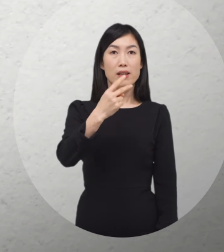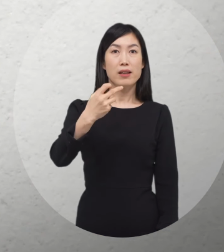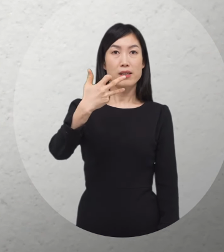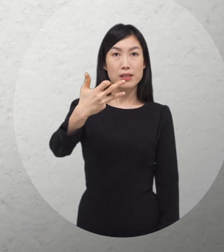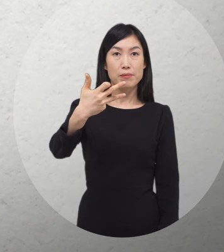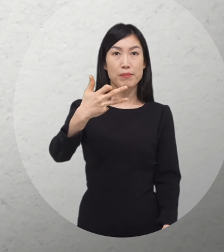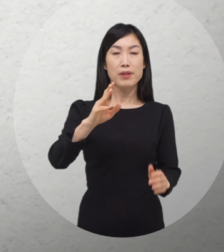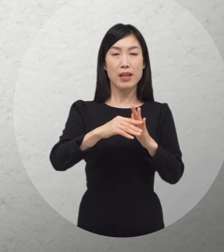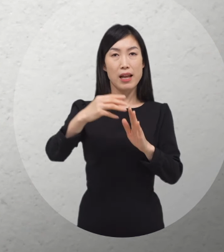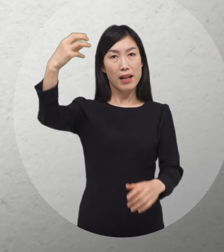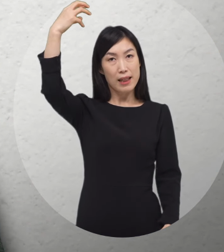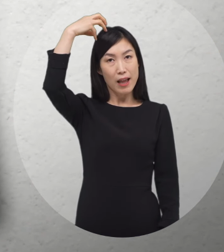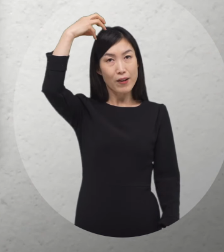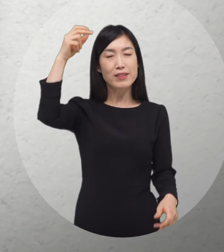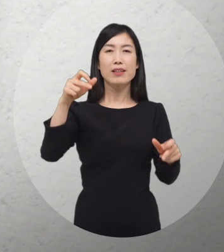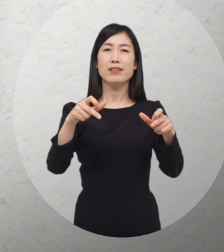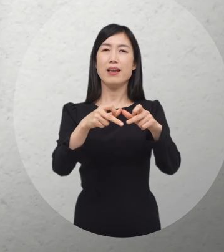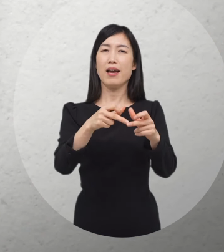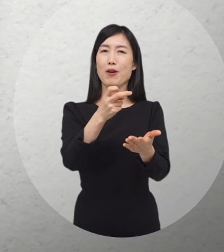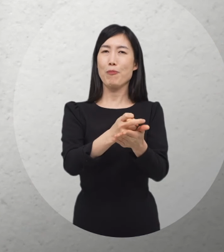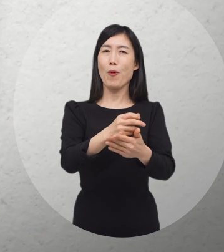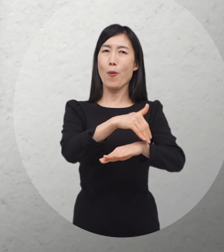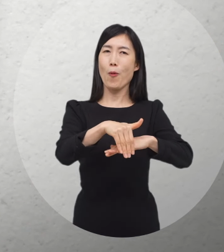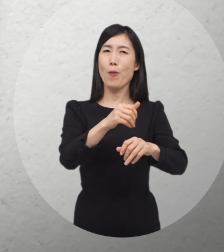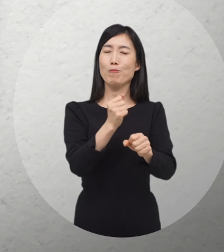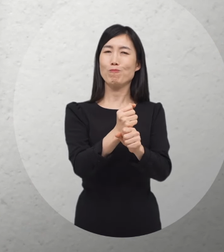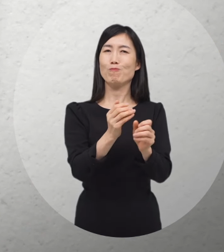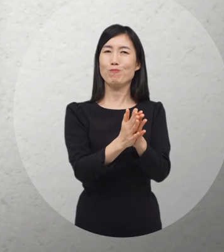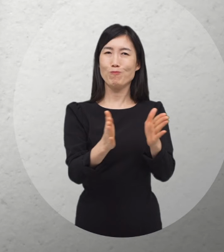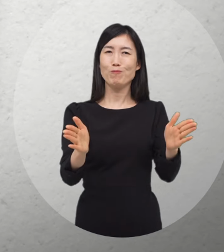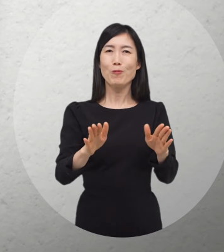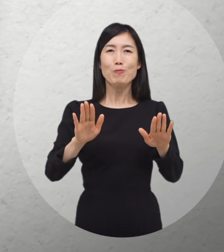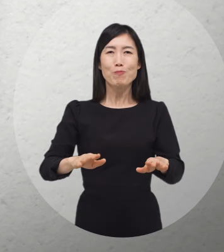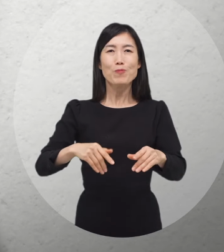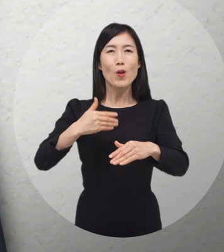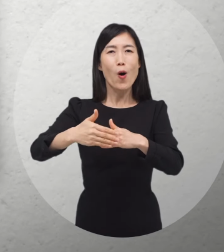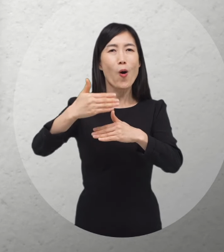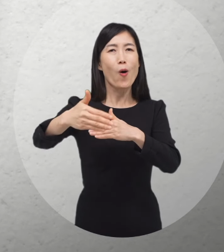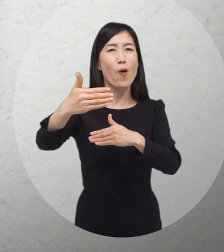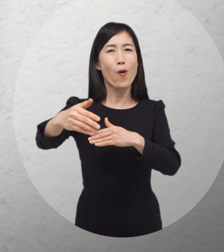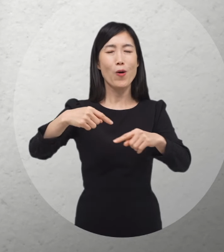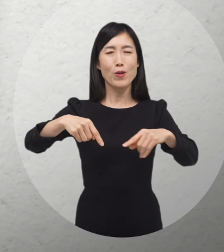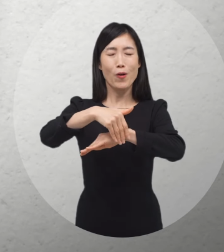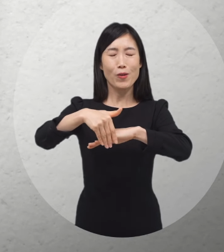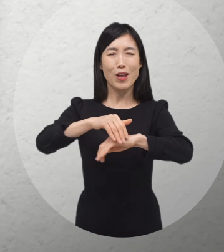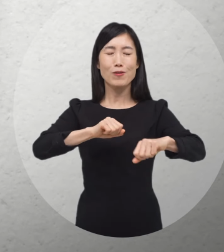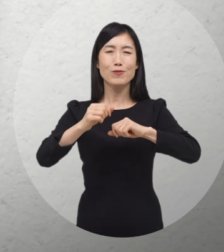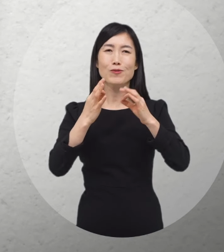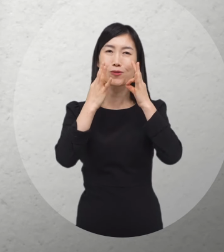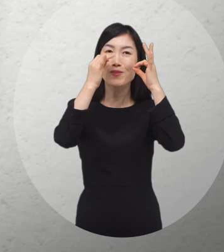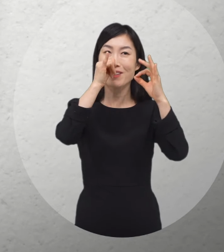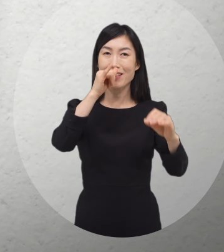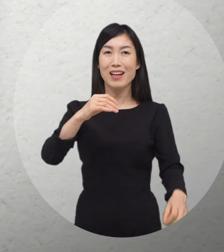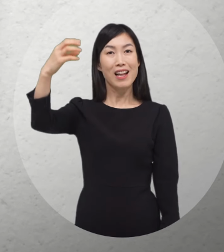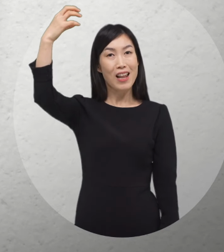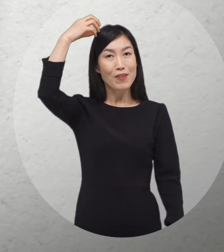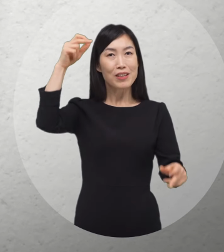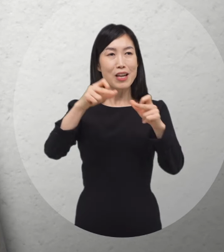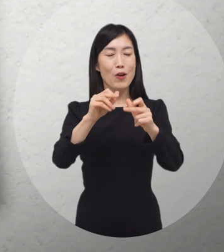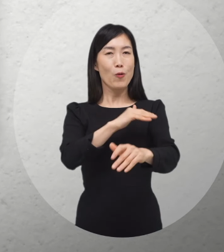2018년에는 라오스의 장애법이 도입되어 현재까지 장애 관련 여러 정책적 노력이 이어지며 라오스 장애인의